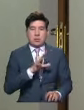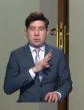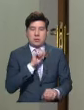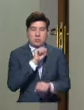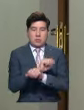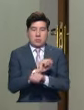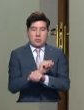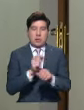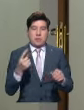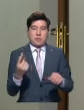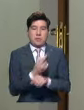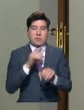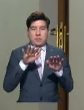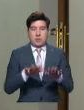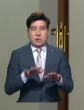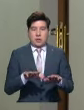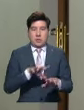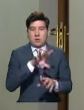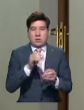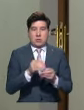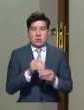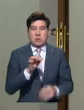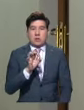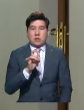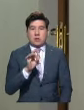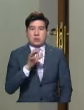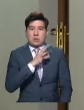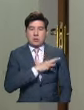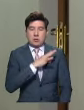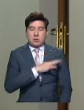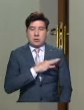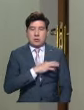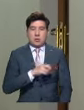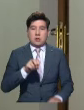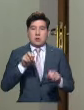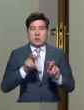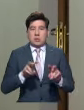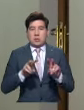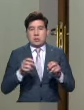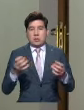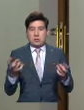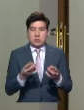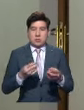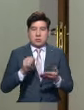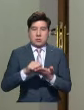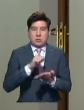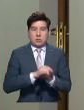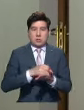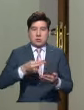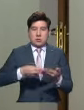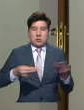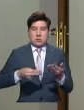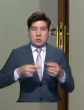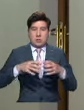Бірінші кезекте осы ұңғымаларды пайдалану үшін арнайы рұқсаттама құжаттары уәкілетті